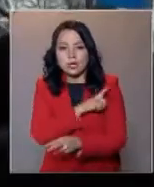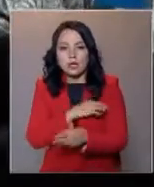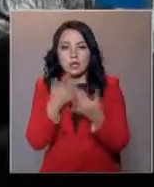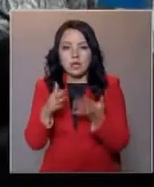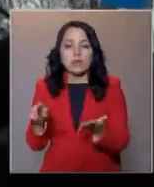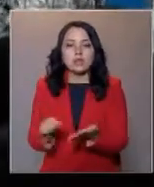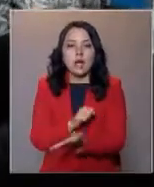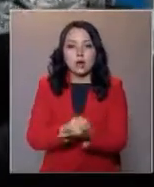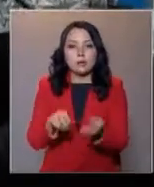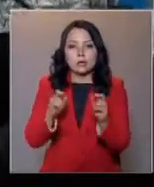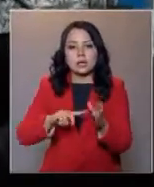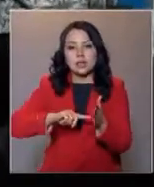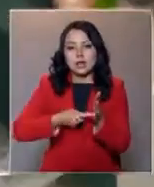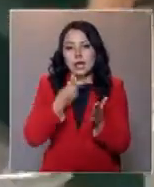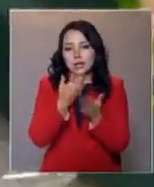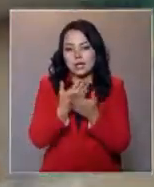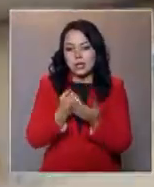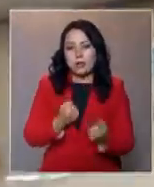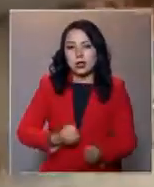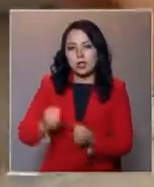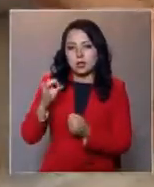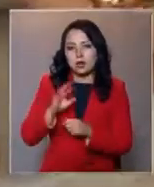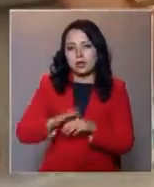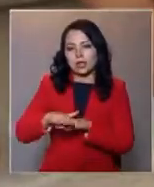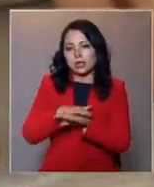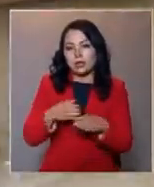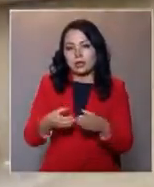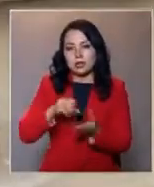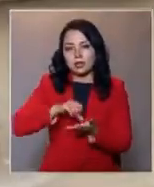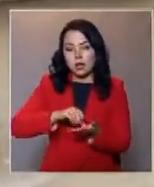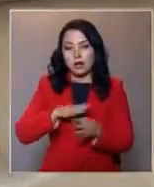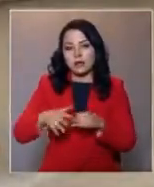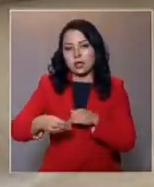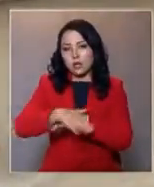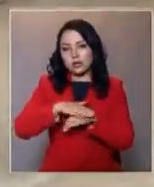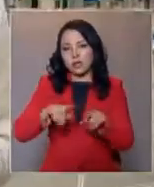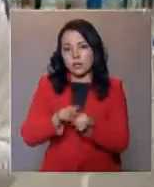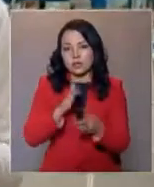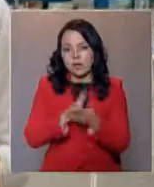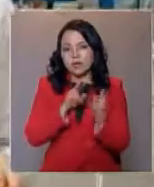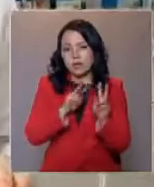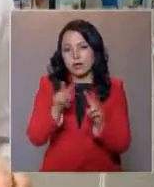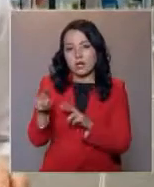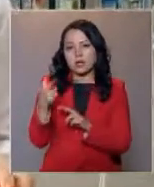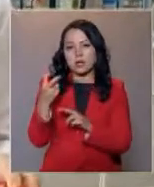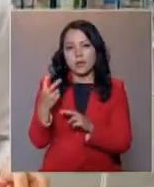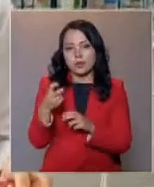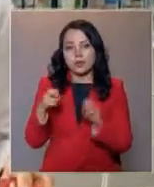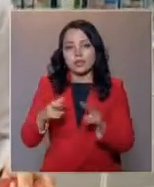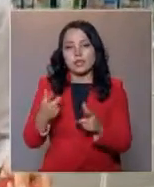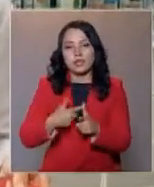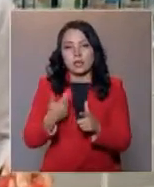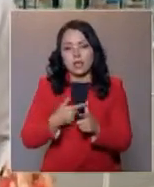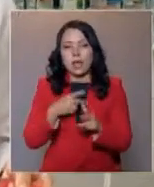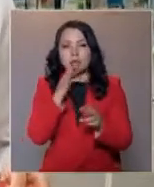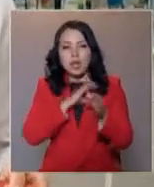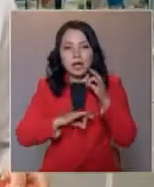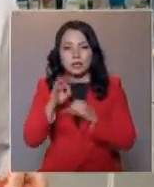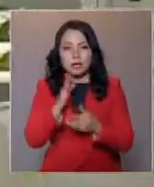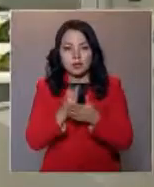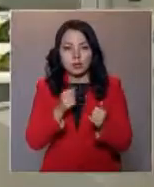цель документа – поддержать социально уязвимые слои населения. Всего на контроле 200 наименований лекарств.